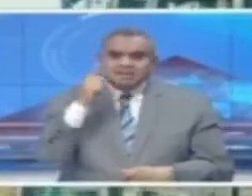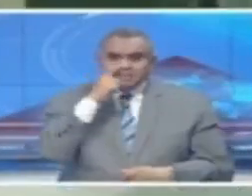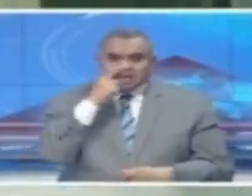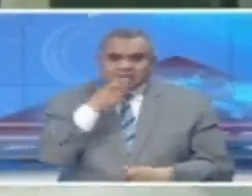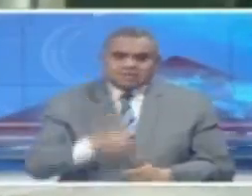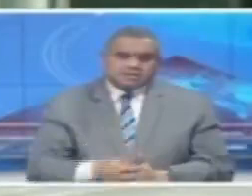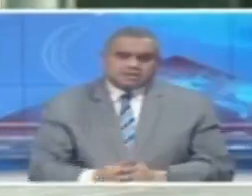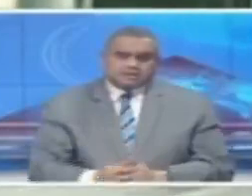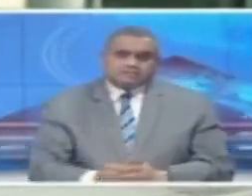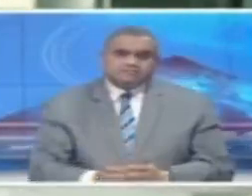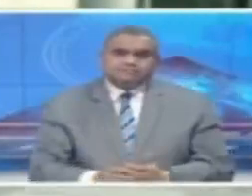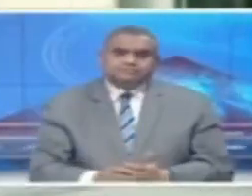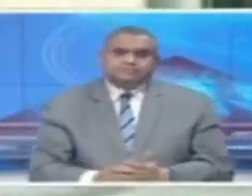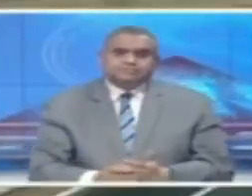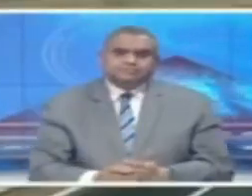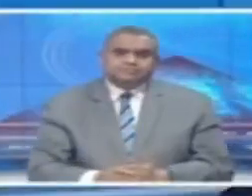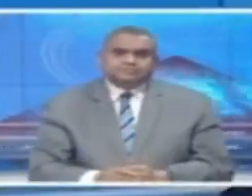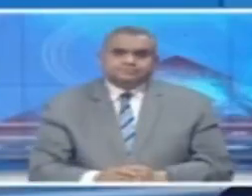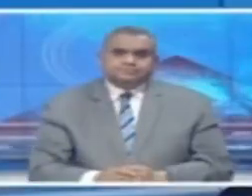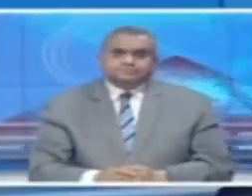المصري.